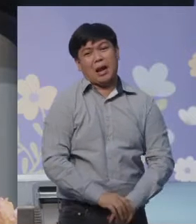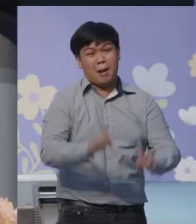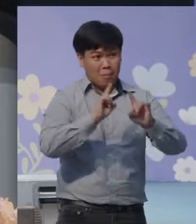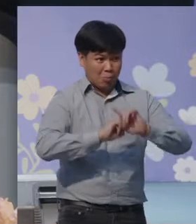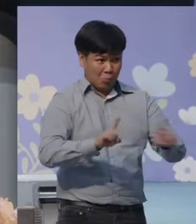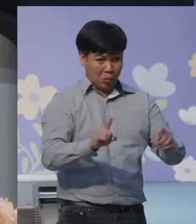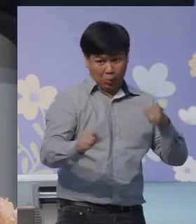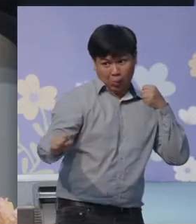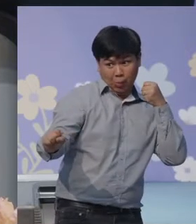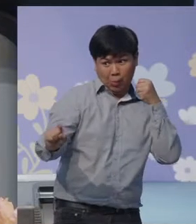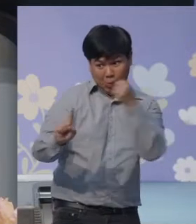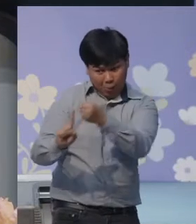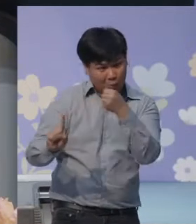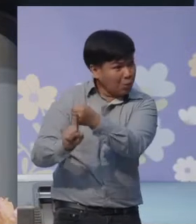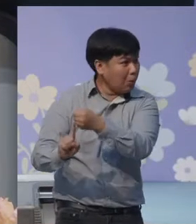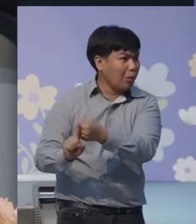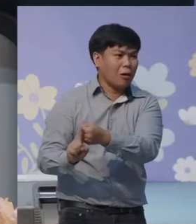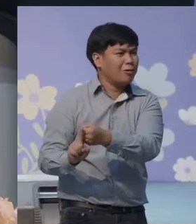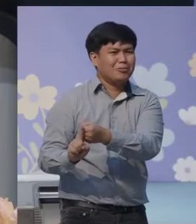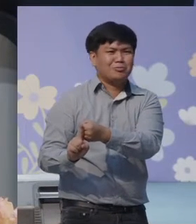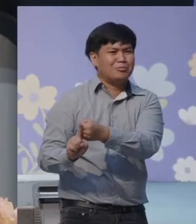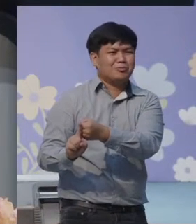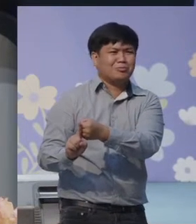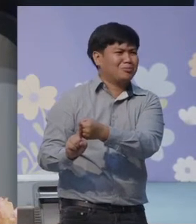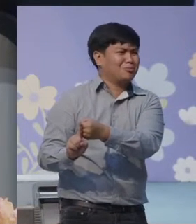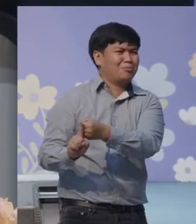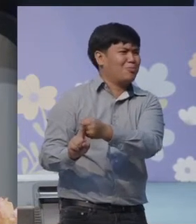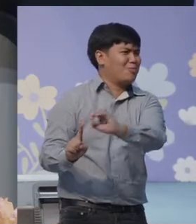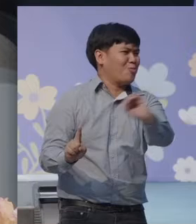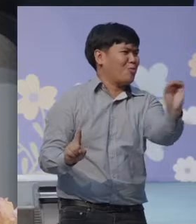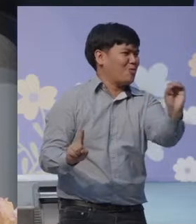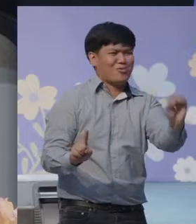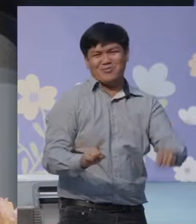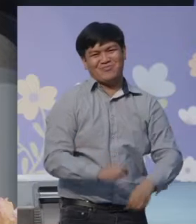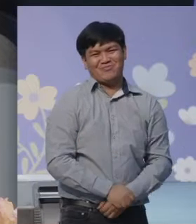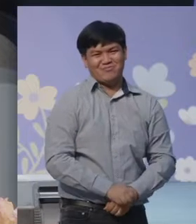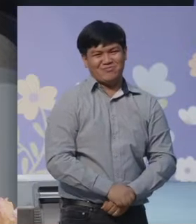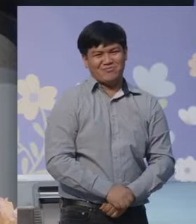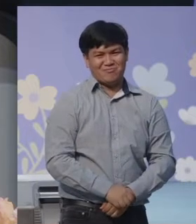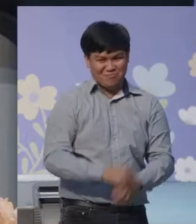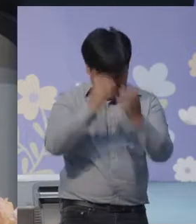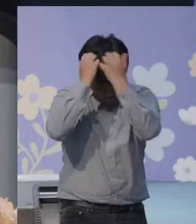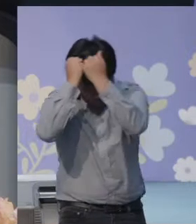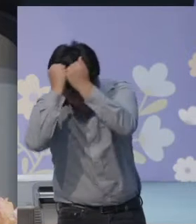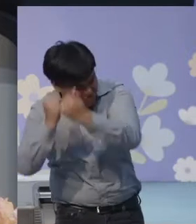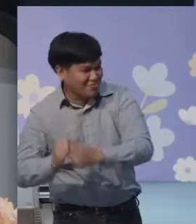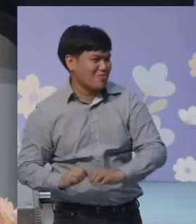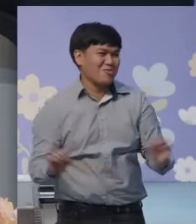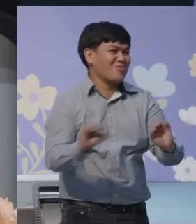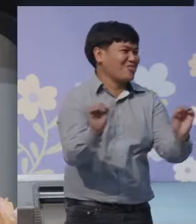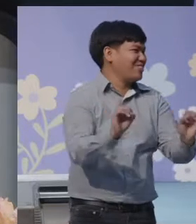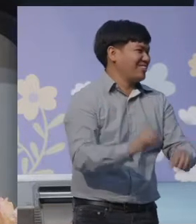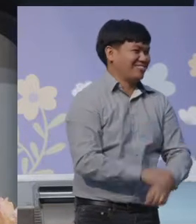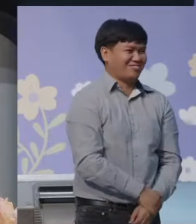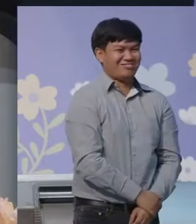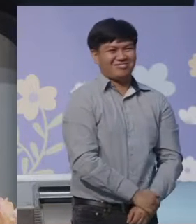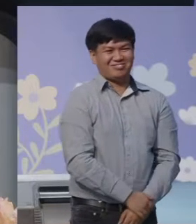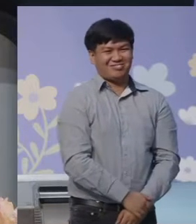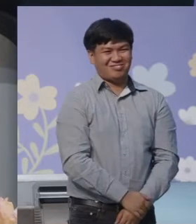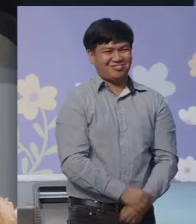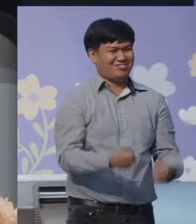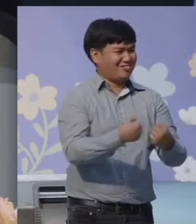pero hindi siya naging barumbado. Hindi siya naging